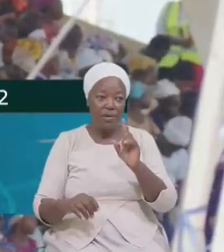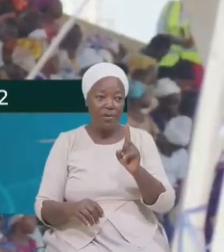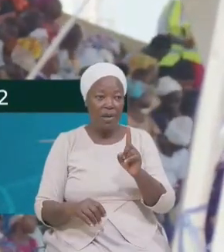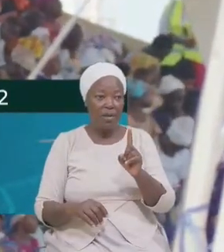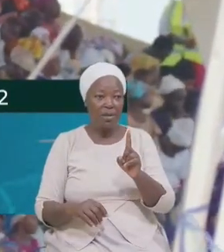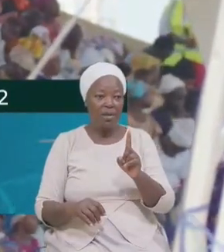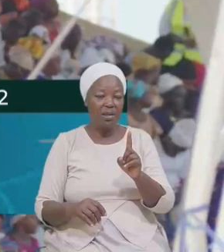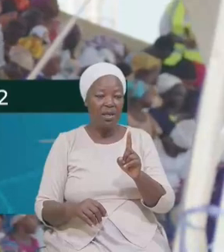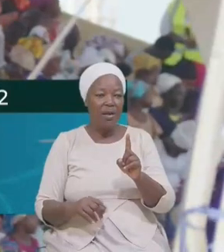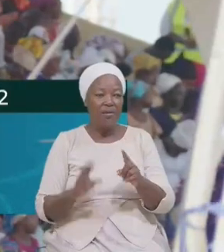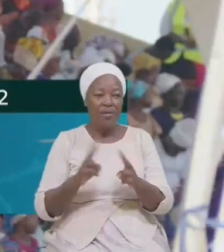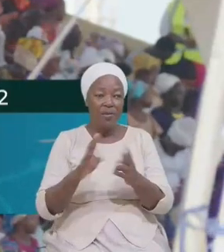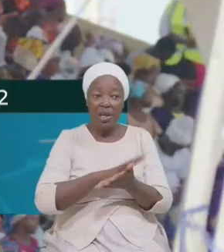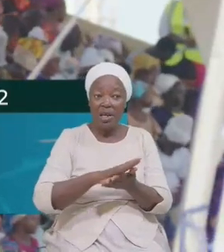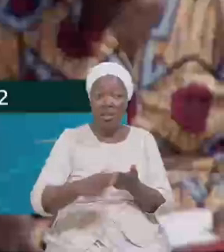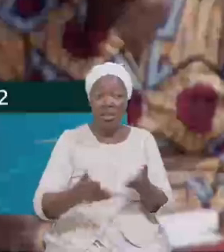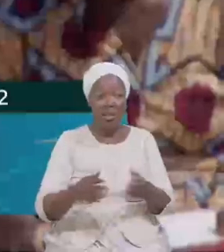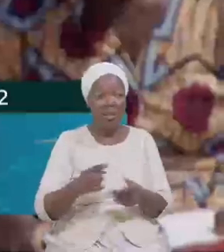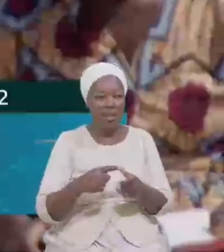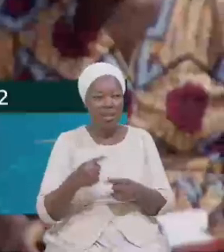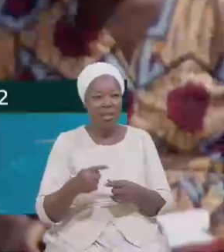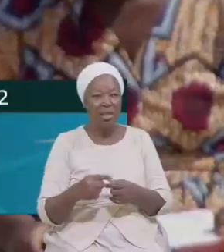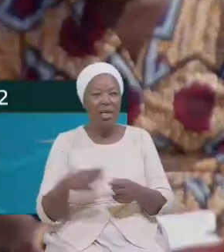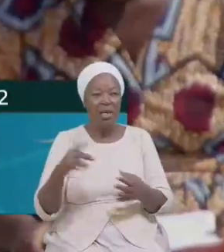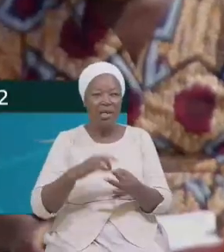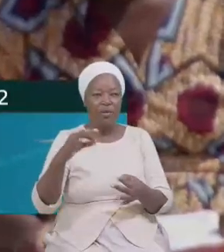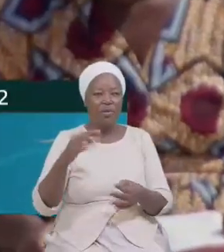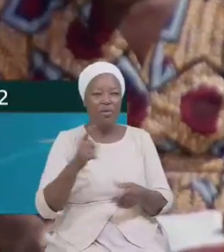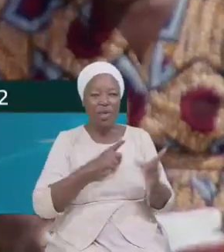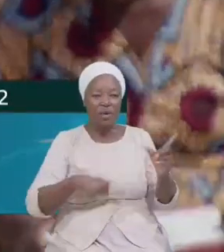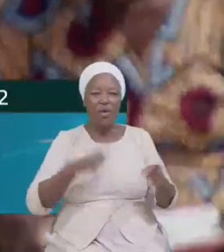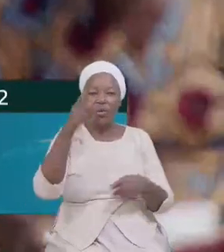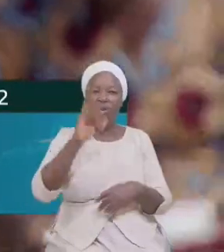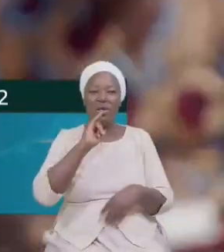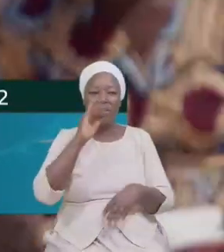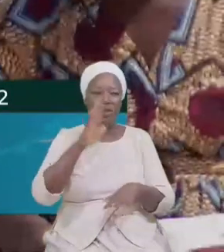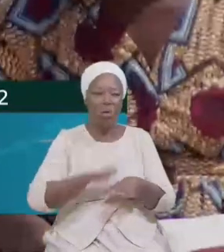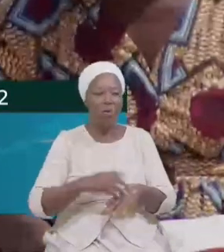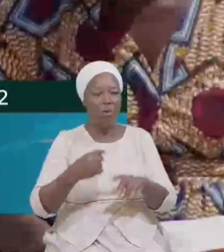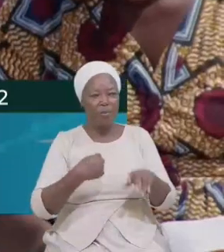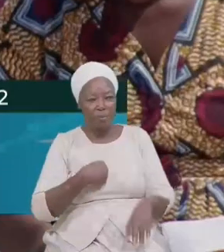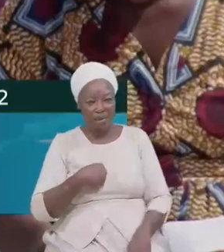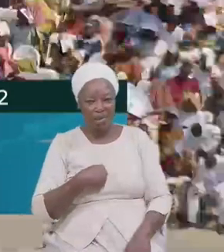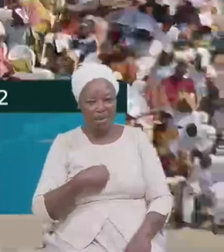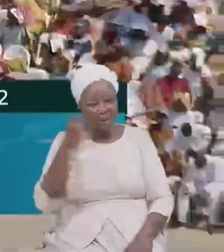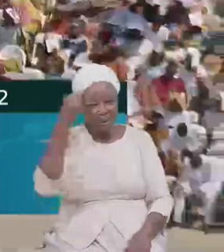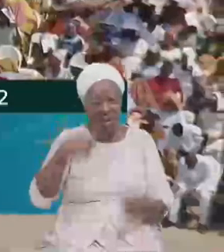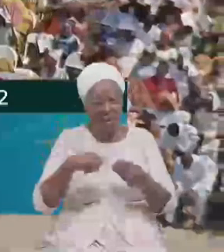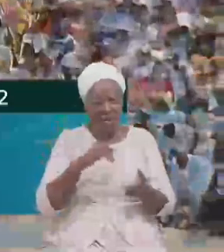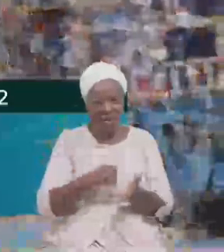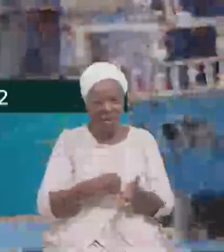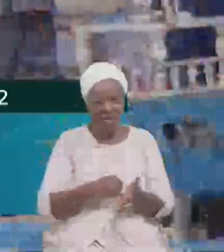Clairement ici, nous dit, l'Esprit du Seigneur, l'Éternel est sur moi. Pensez à cela. Ésaïe